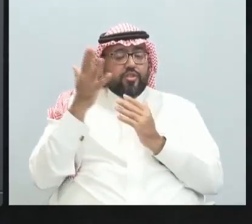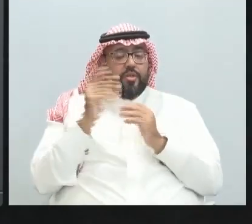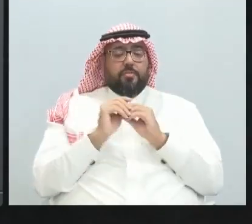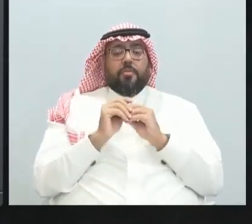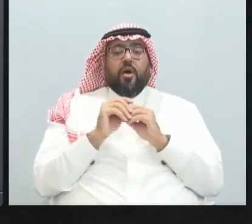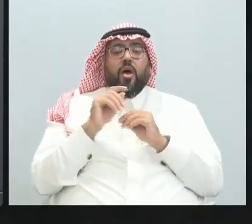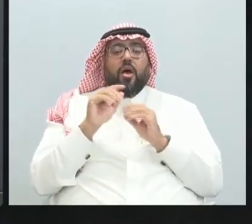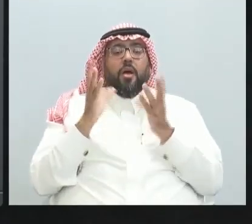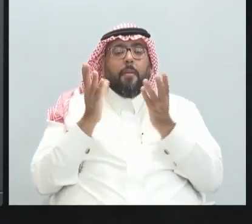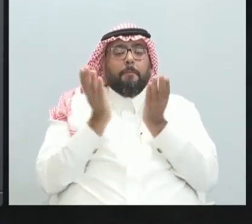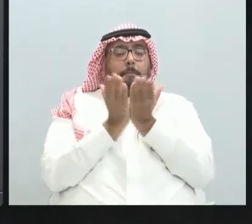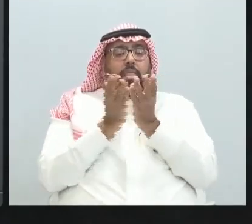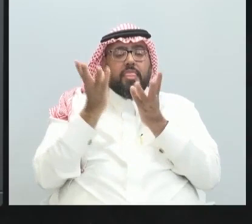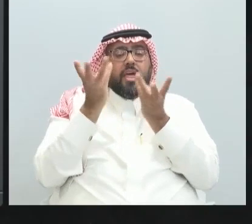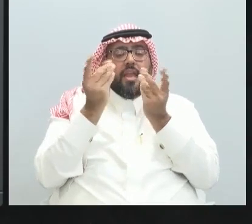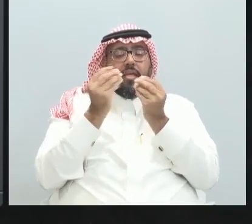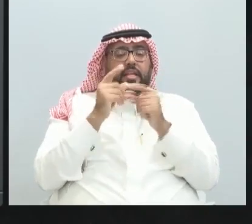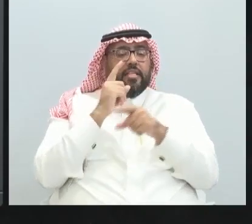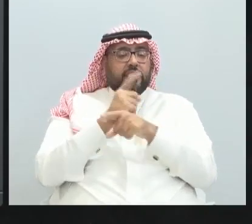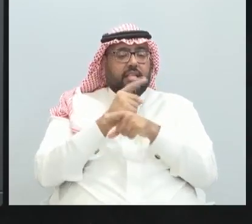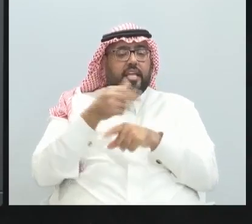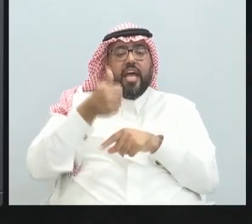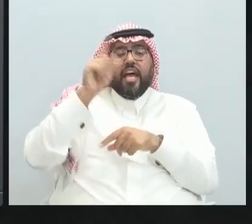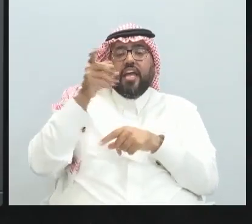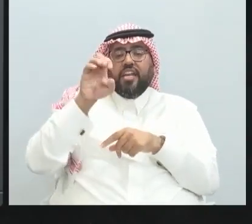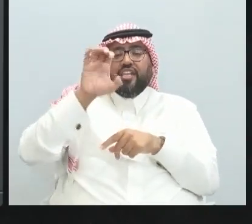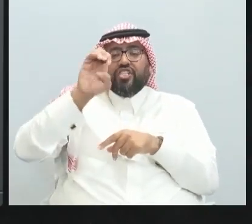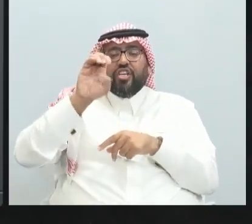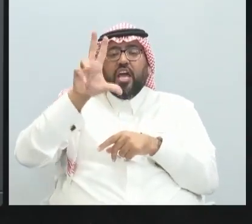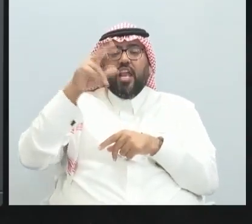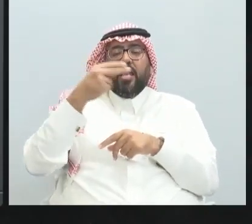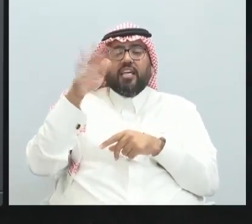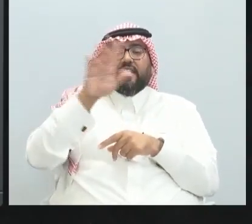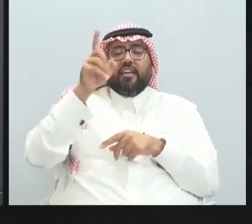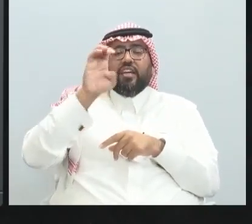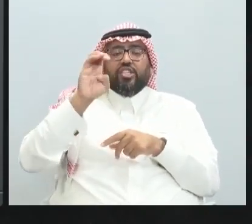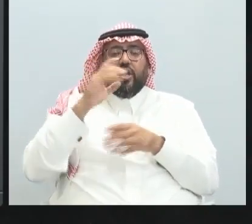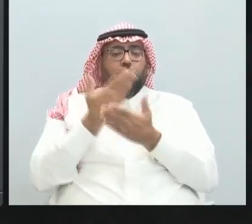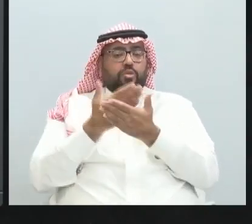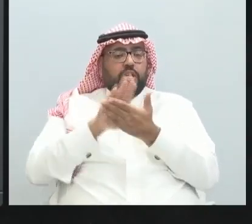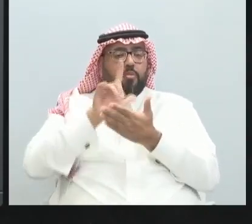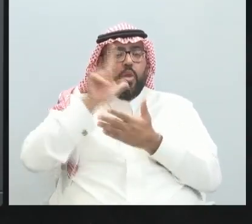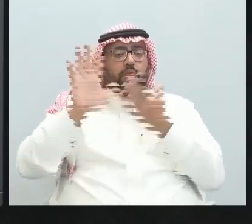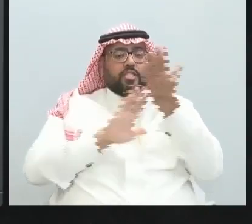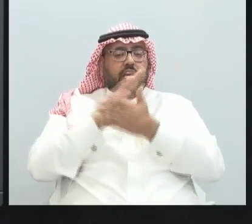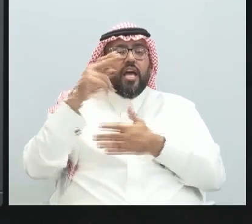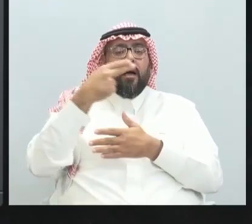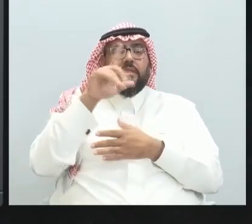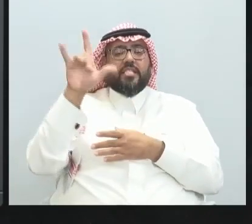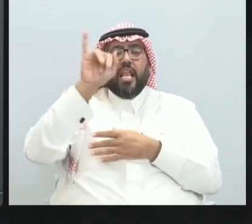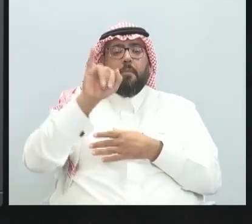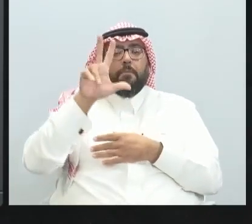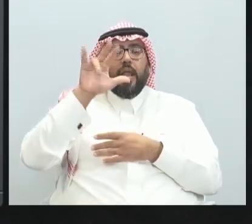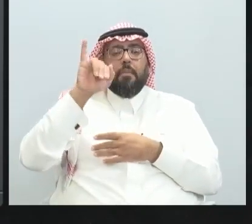من دروس ماده الرياضيات معكم وزميلي في لغه الاشاره استاذ عبد السلام المغنيم اليوم باذن الله سوف